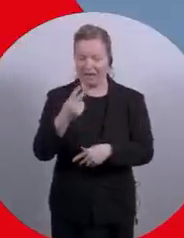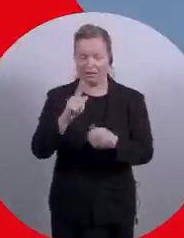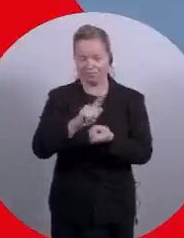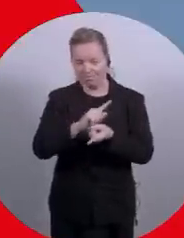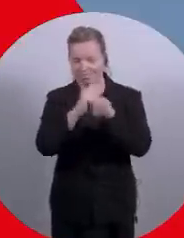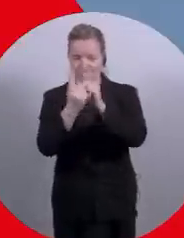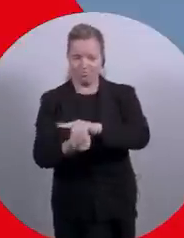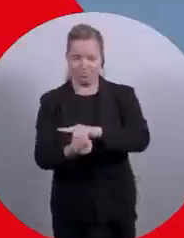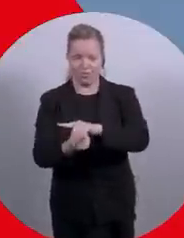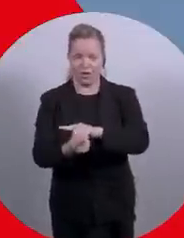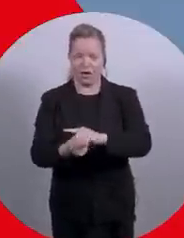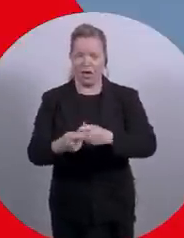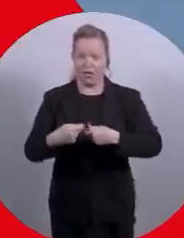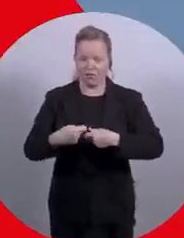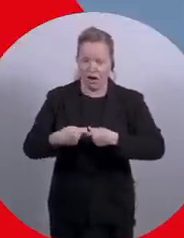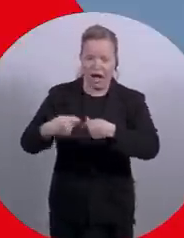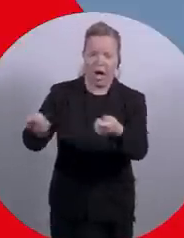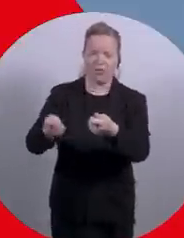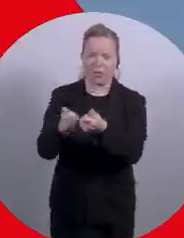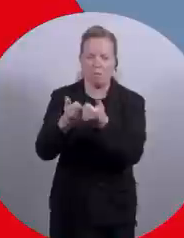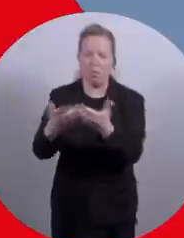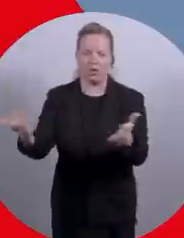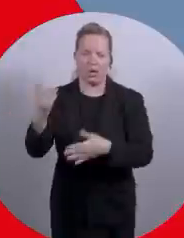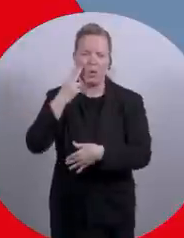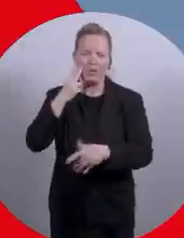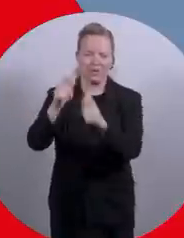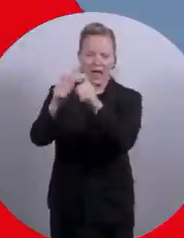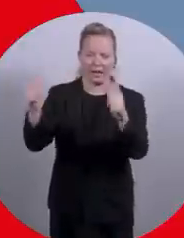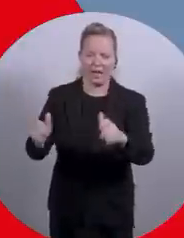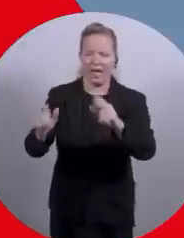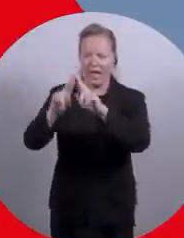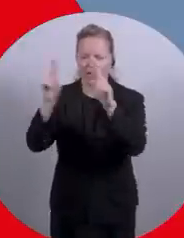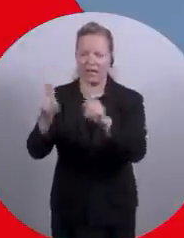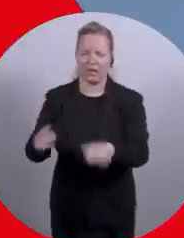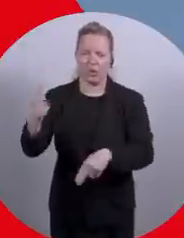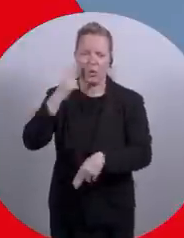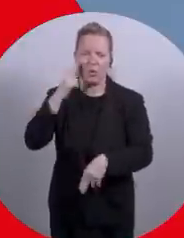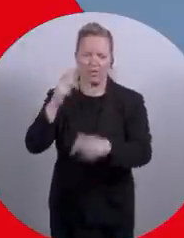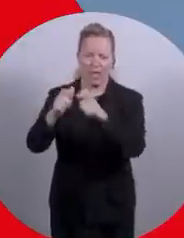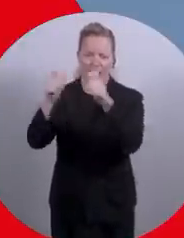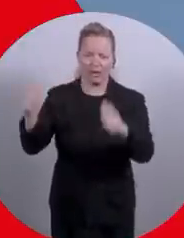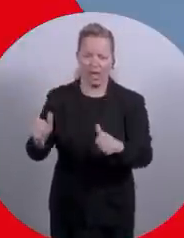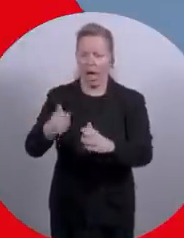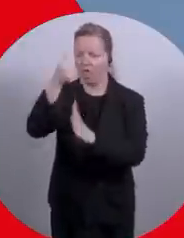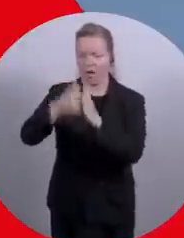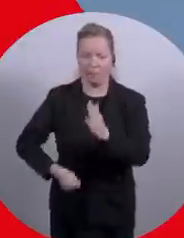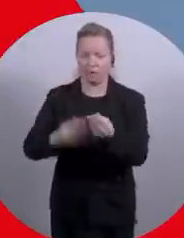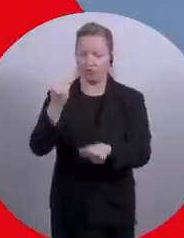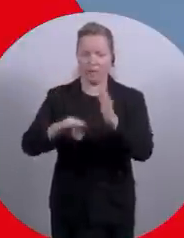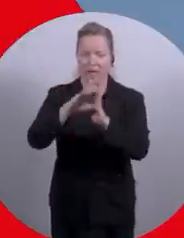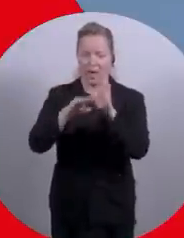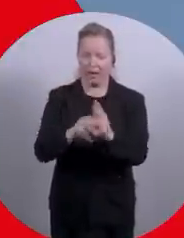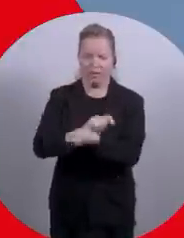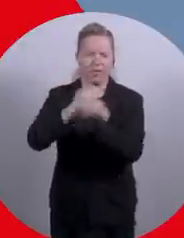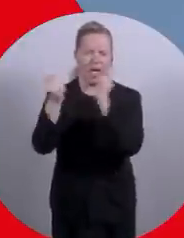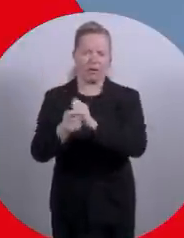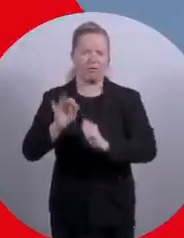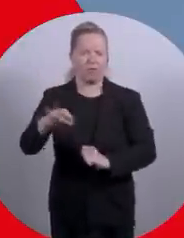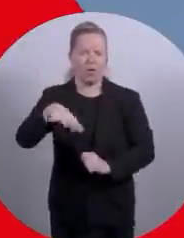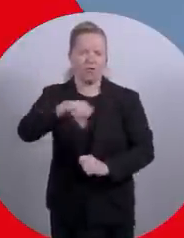verkauft zu werden und an multi-konzernen internationalen Konzernen der auf einmal die Spielregeln geändert hat nämlich für sich